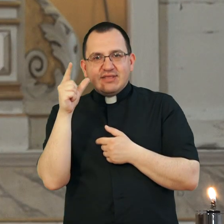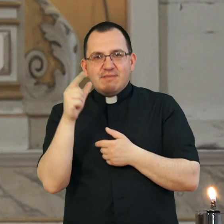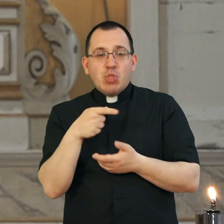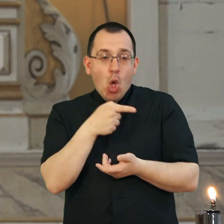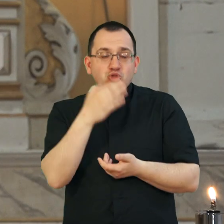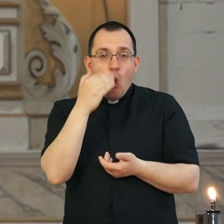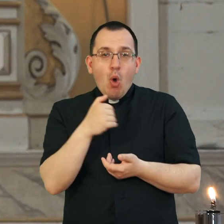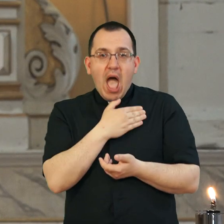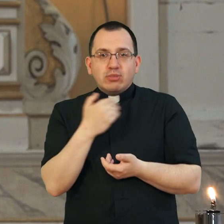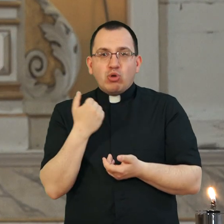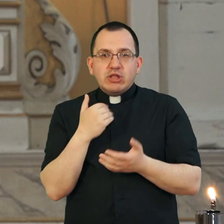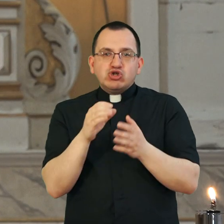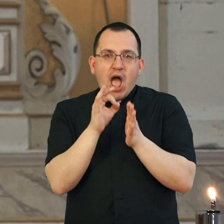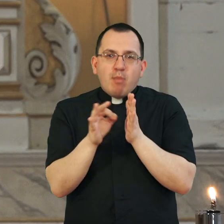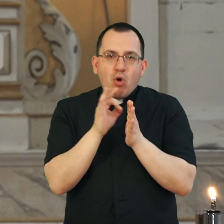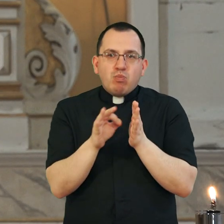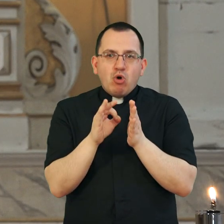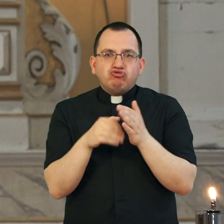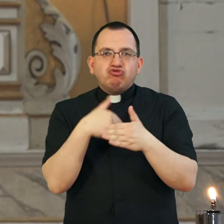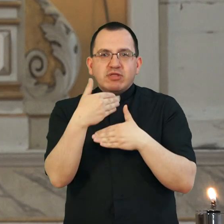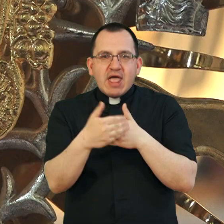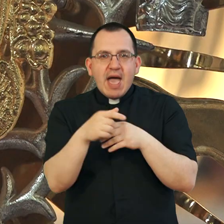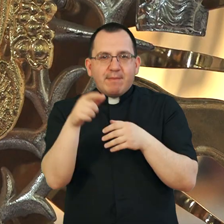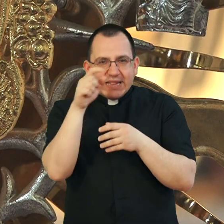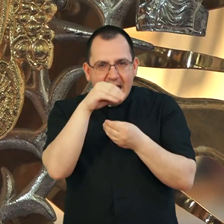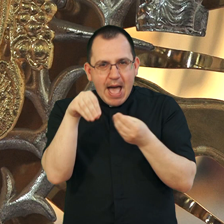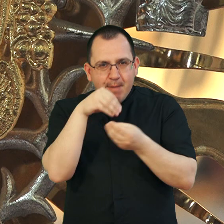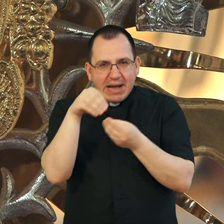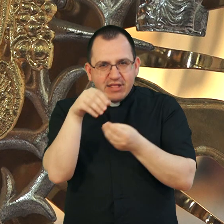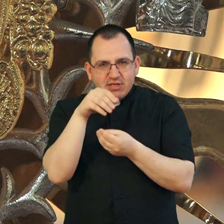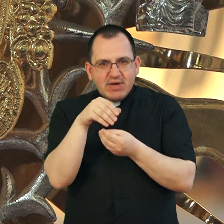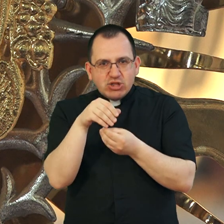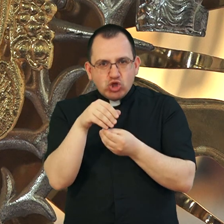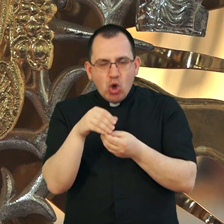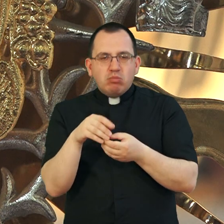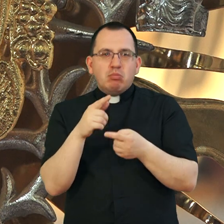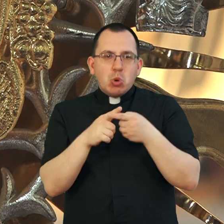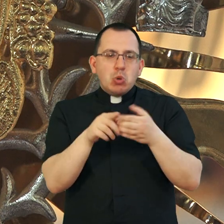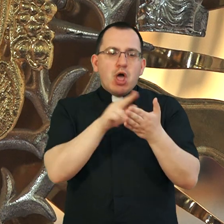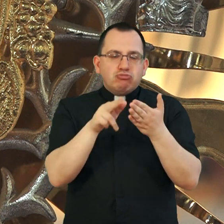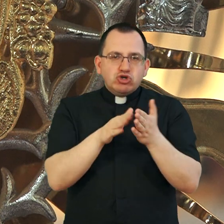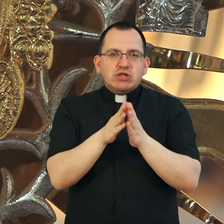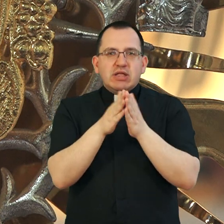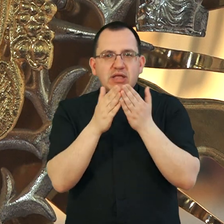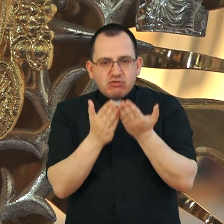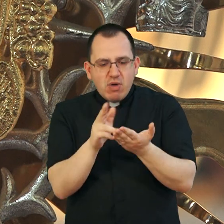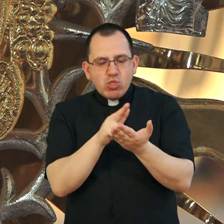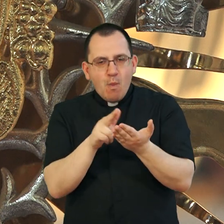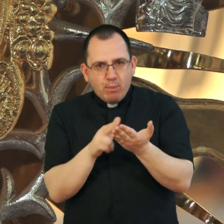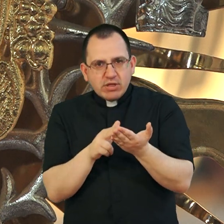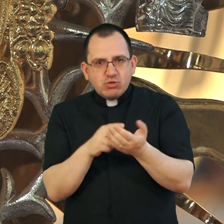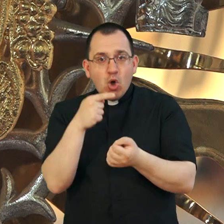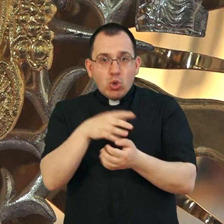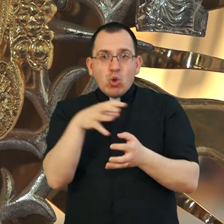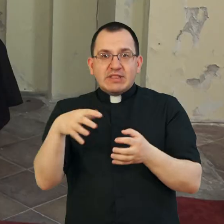to pobožnost kroz molitvu i klanjanje pred presvetim oltarskim sakramentom uz čitanja Svetog pisma koja traje 7 dana